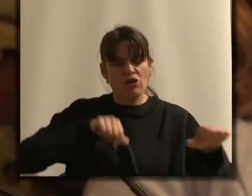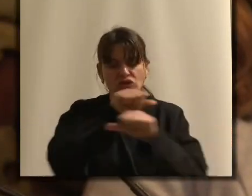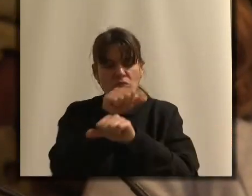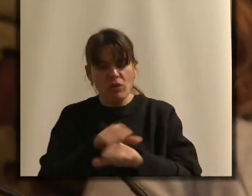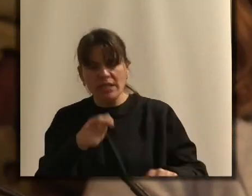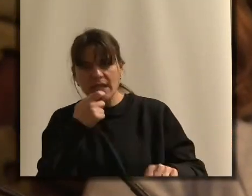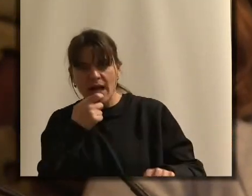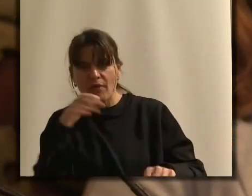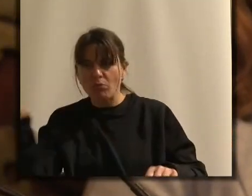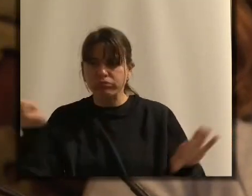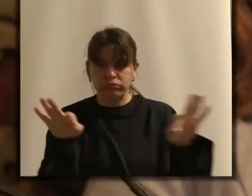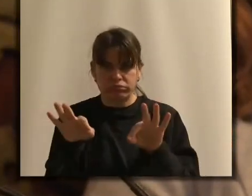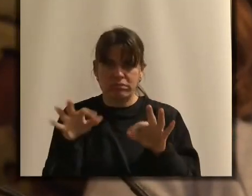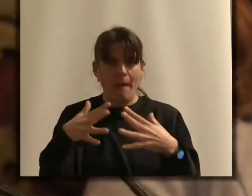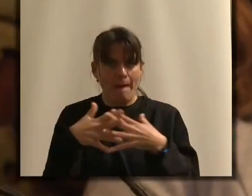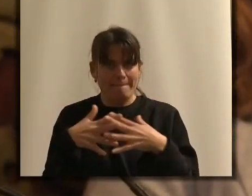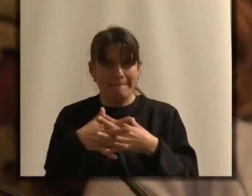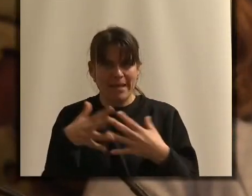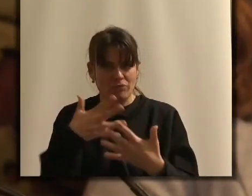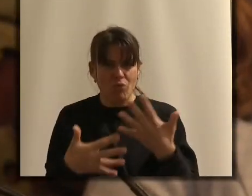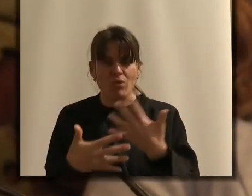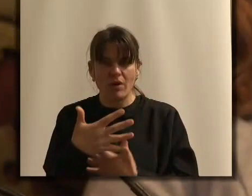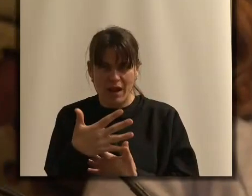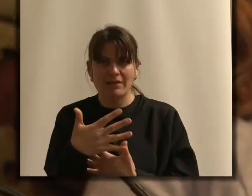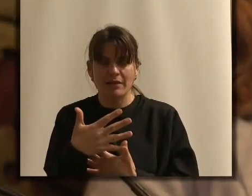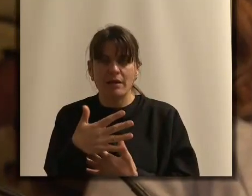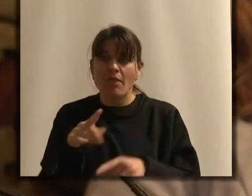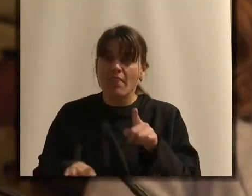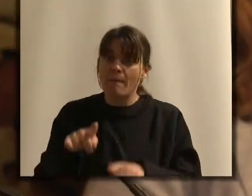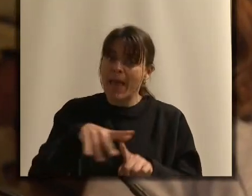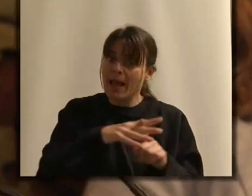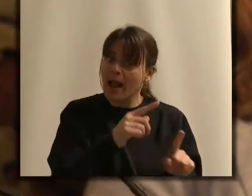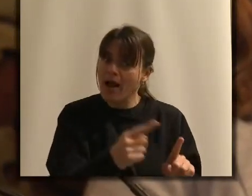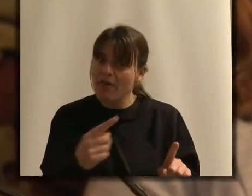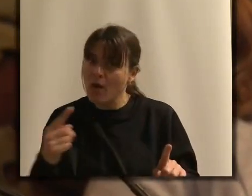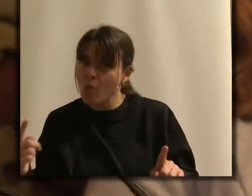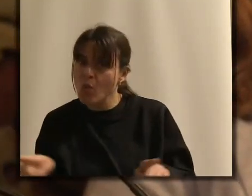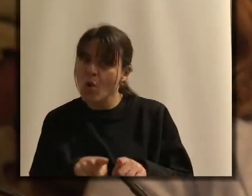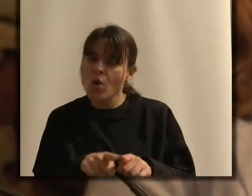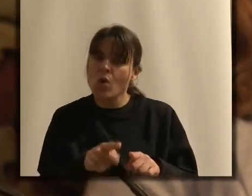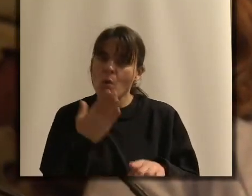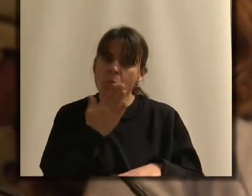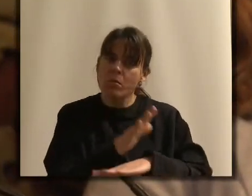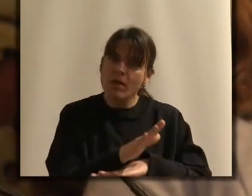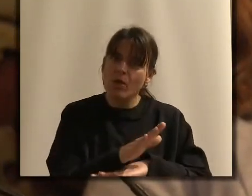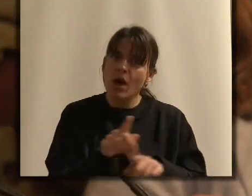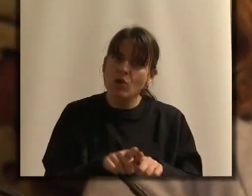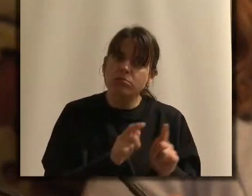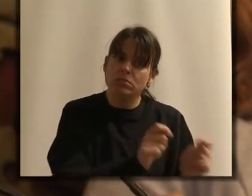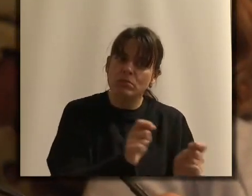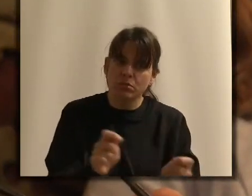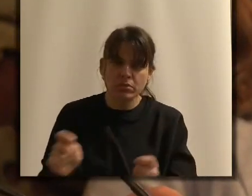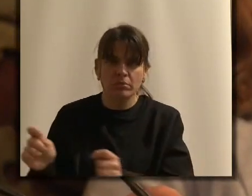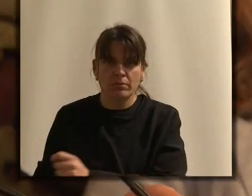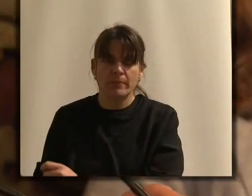en cada cas, cada servei, quina és la millor solució per la gestió en funció doncs, de l'eficiència del servei que es proposa en